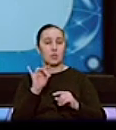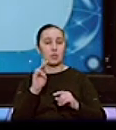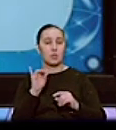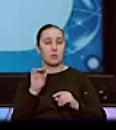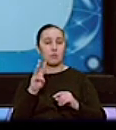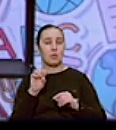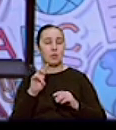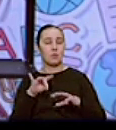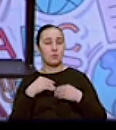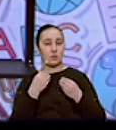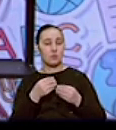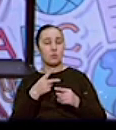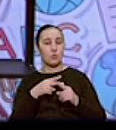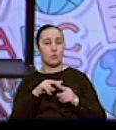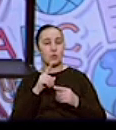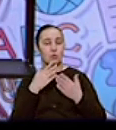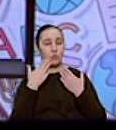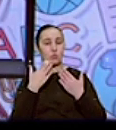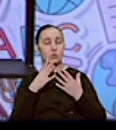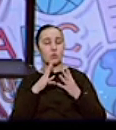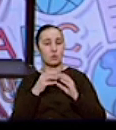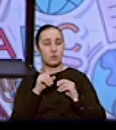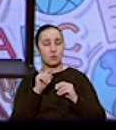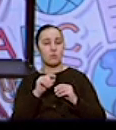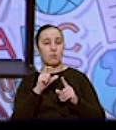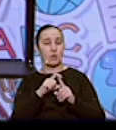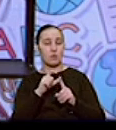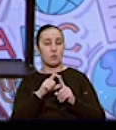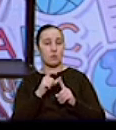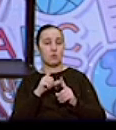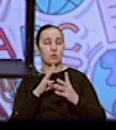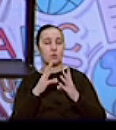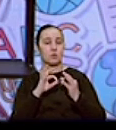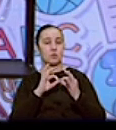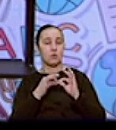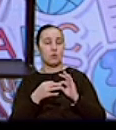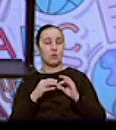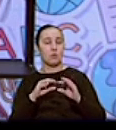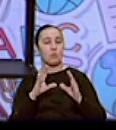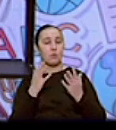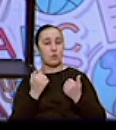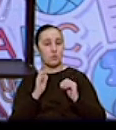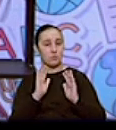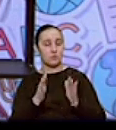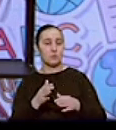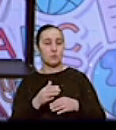birikmalar berilgan. Ularni o'qish orqali ma'nolarini ham izohlab olamiz.